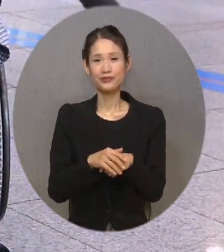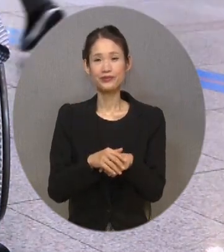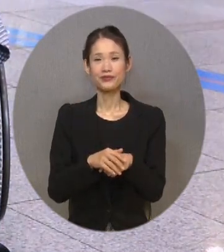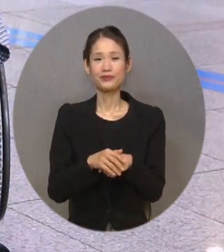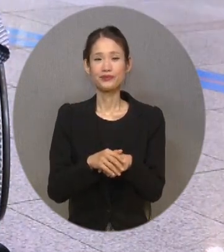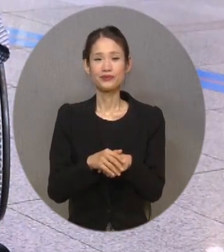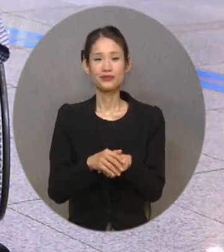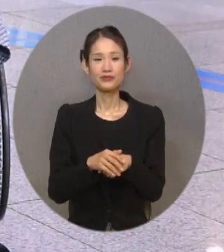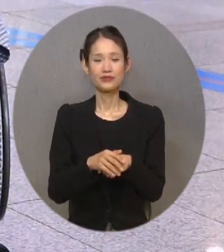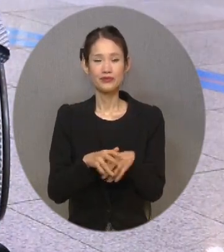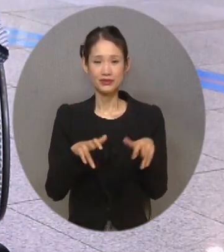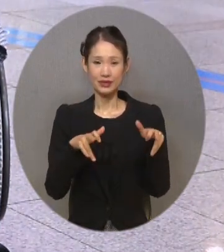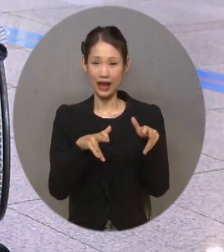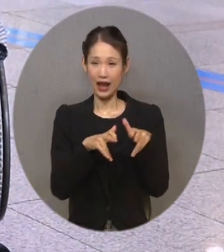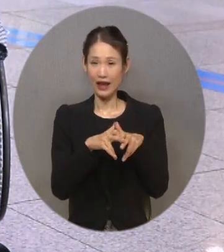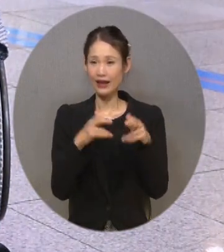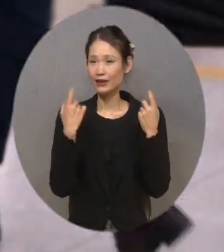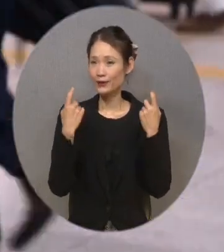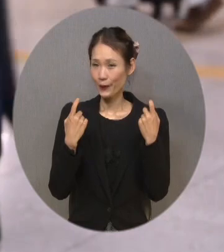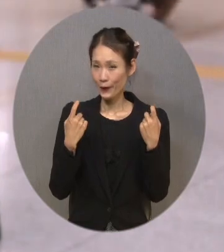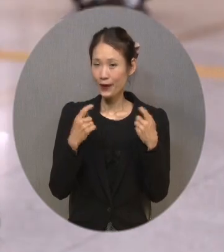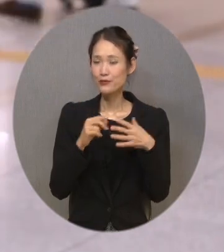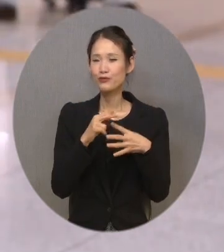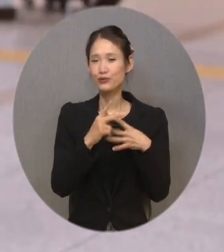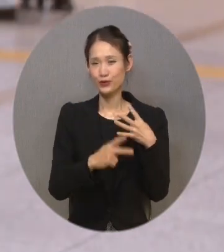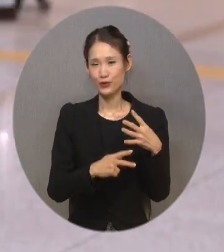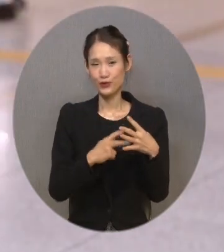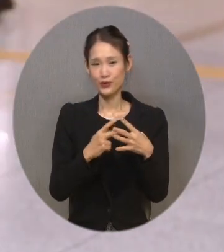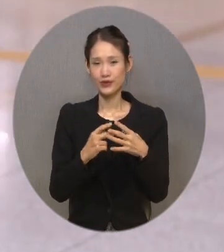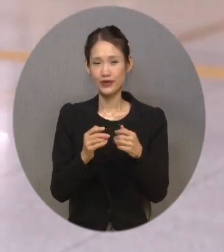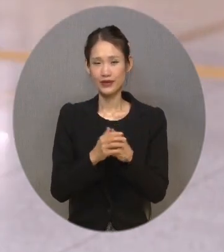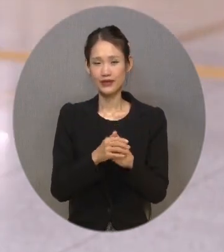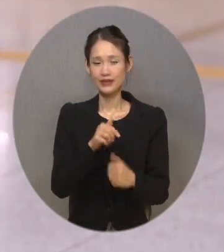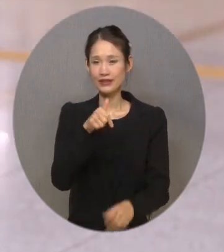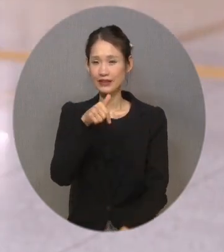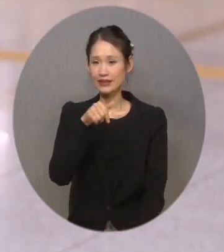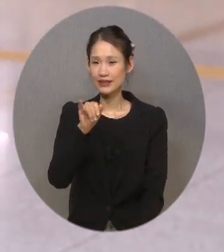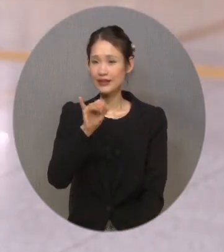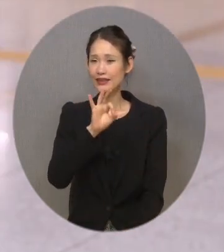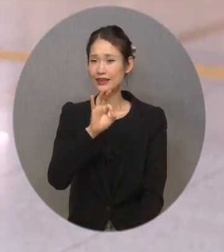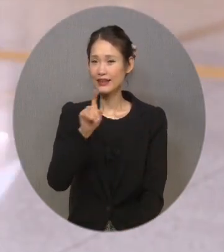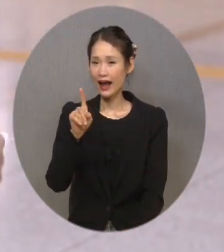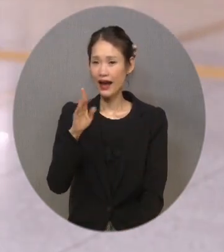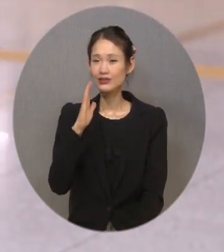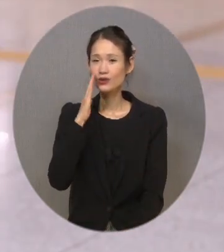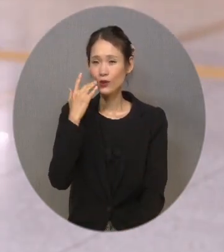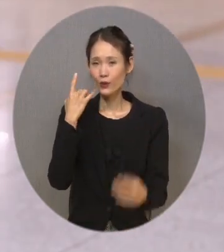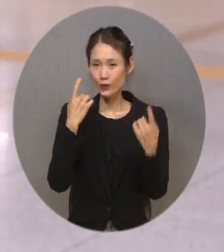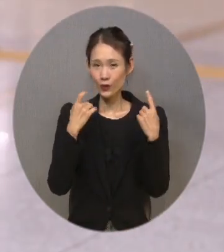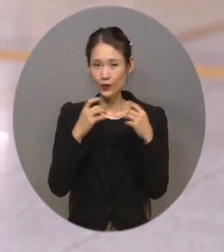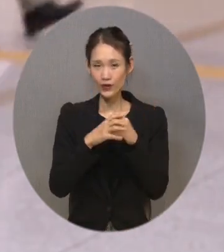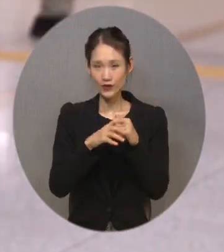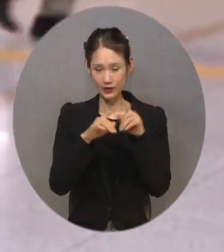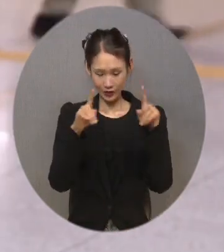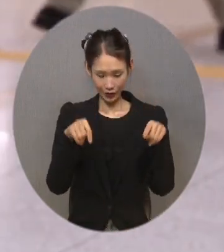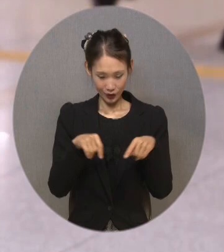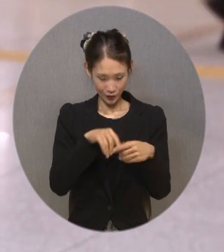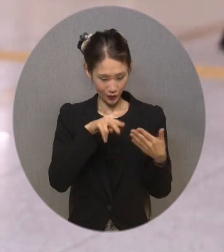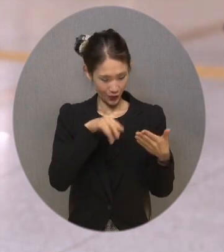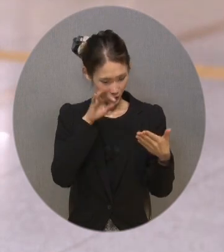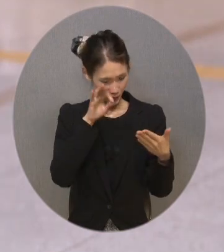여행 프로그램 아니에요? 맞아. 그게 뭐냐면 기아 초록 여행이야. 근데 오늘 이거 딱 보니까 기아 초록